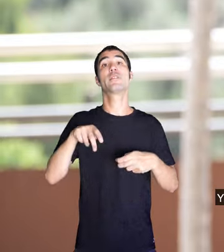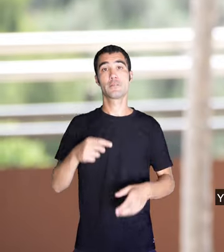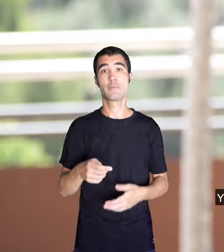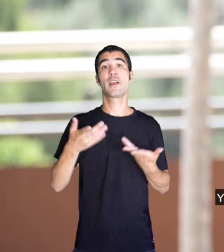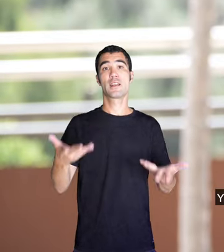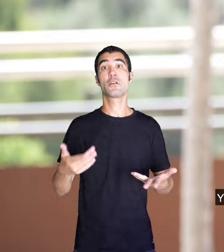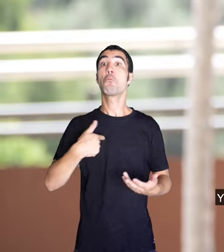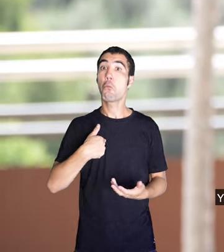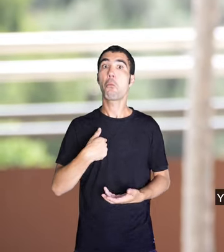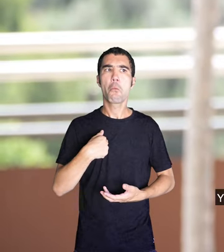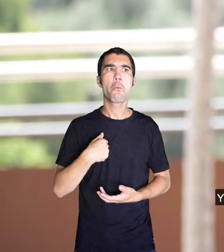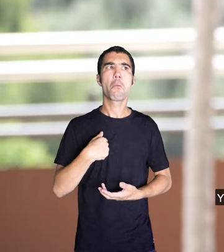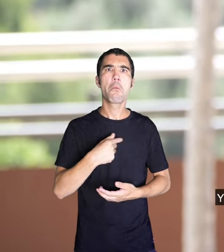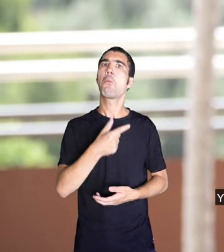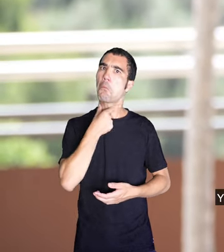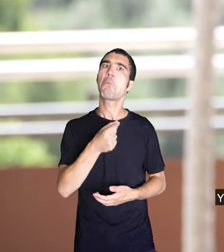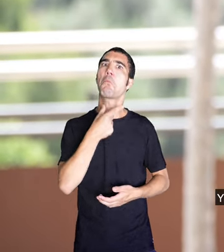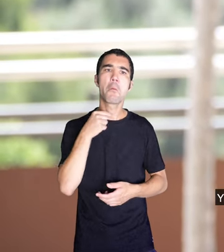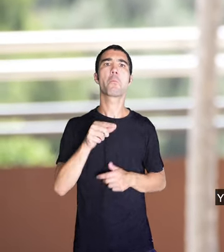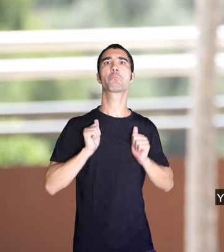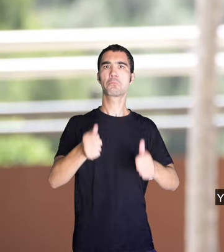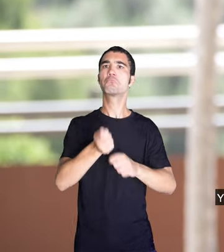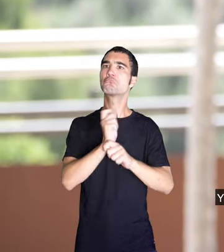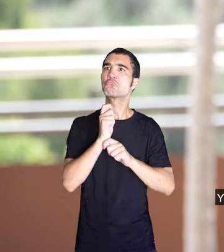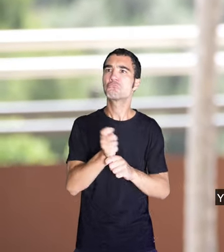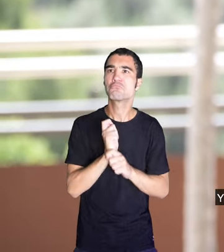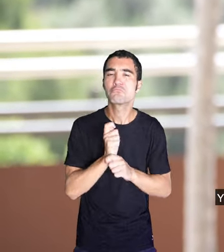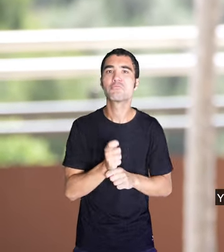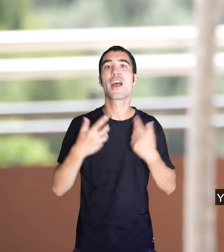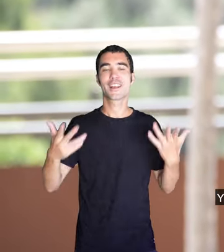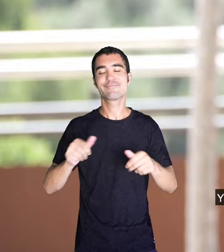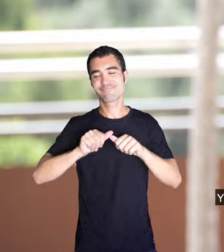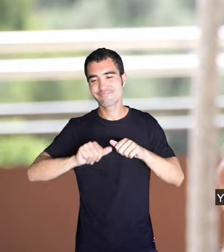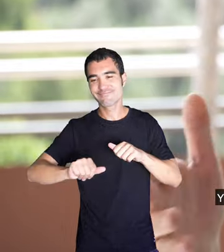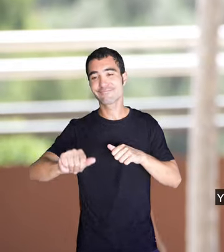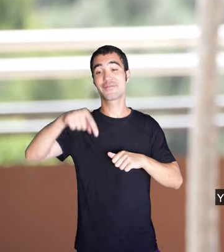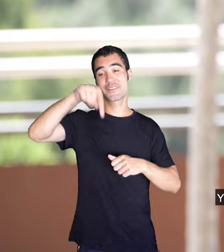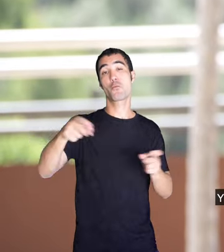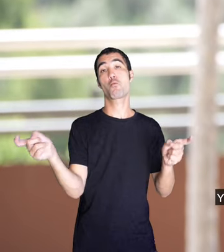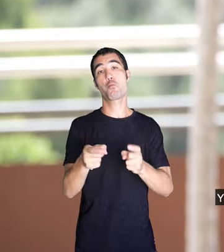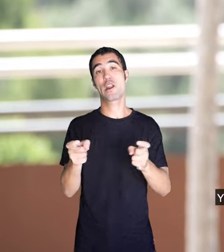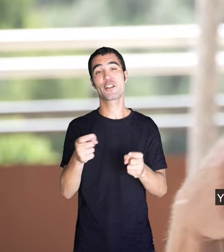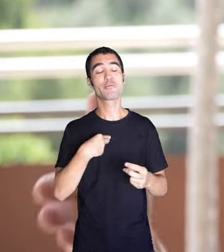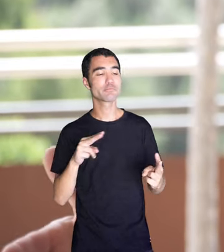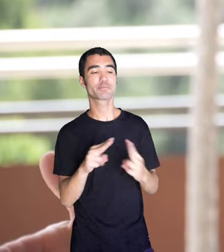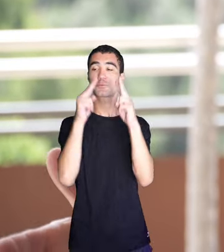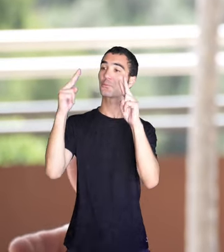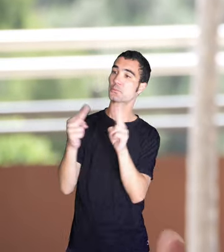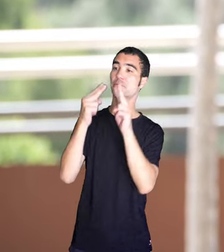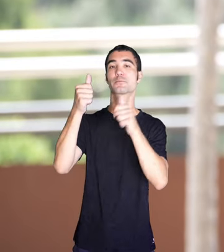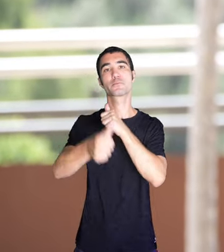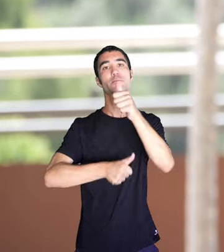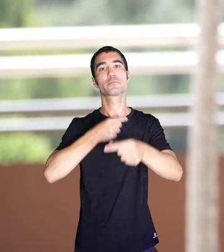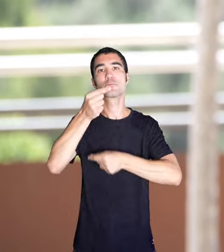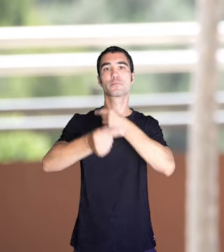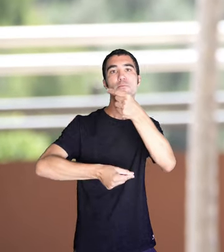I clar, me va agradar això de pescar. Llavors, pel que sigui, vaig conèixer qualcú d'esport i me